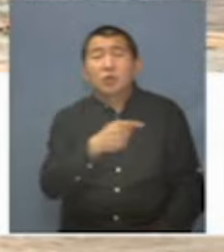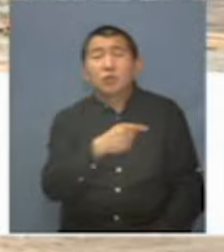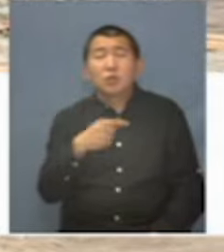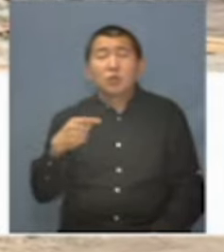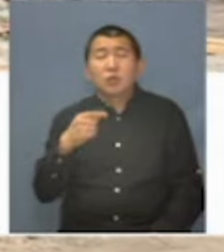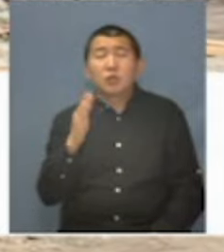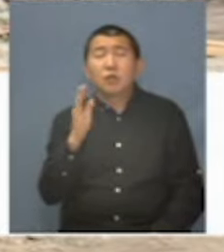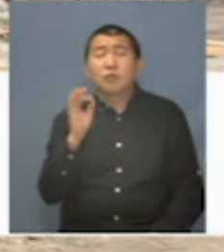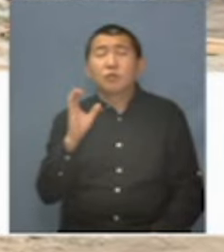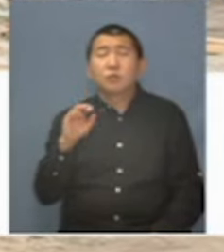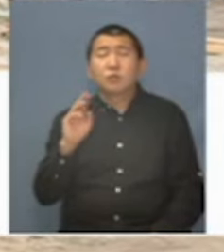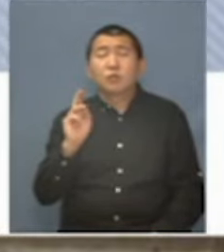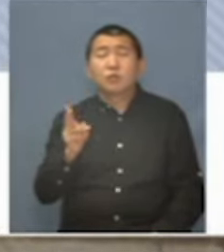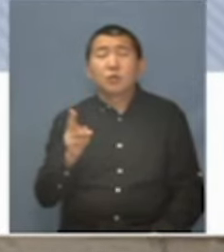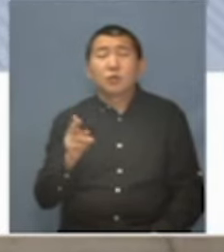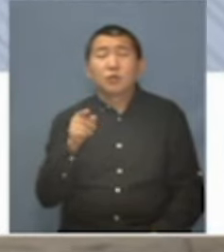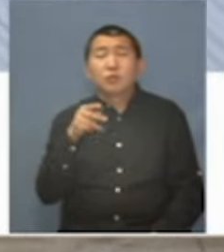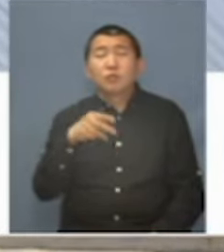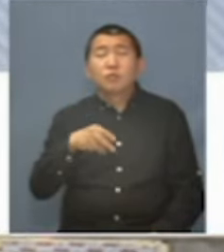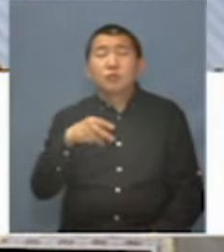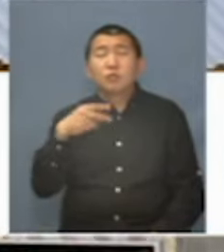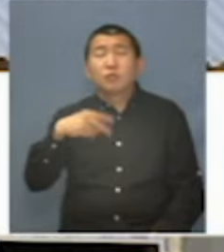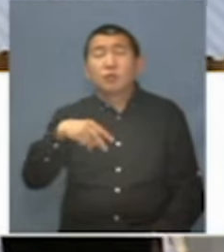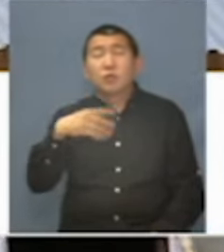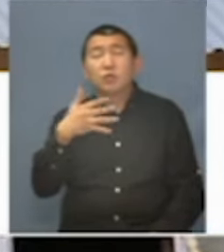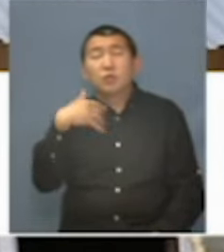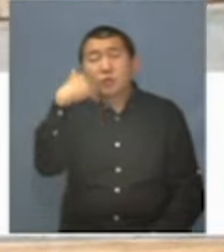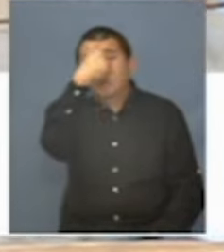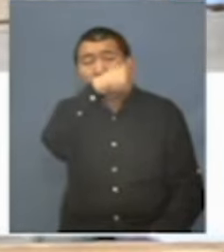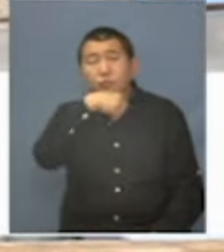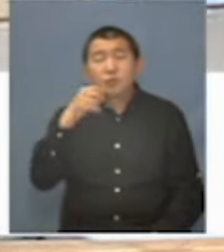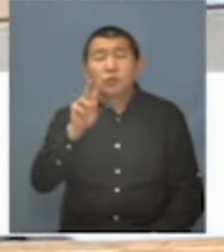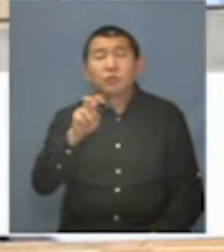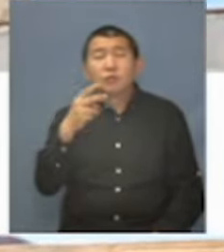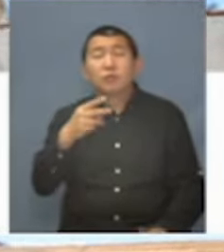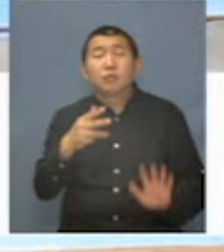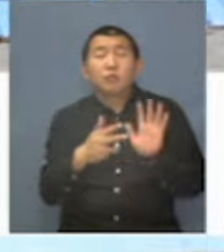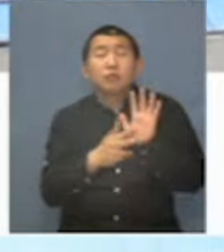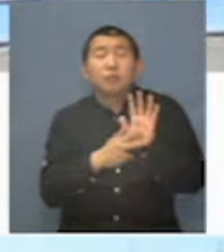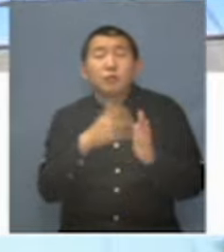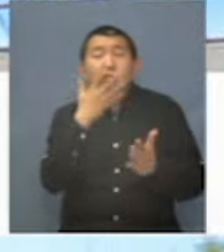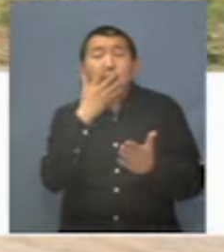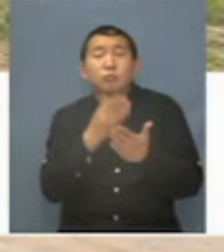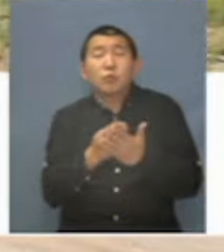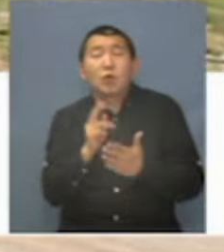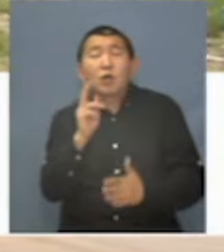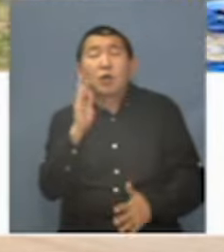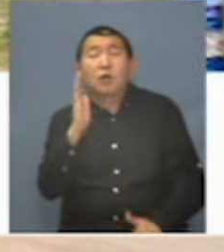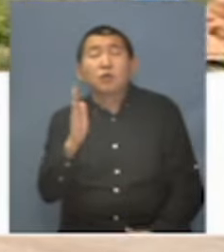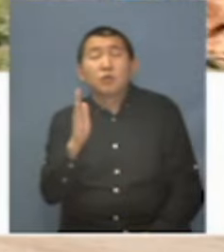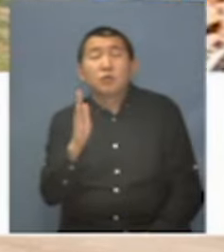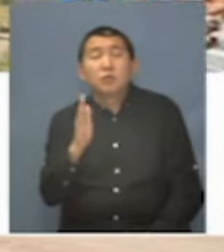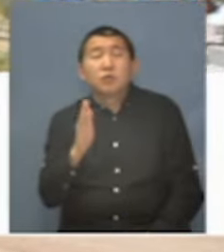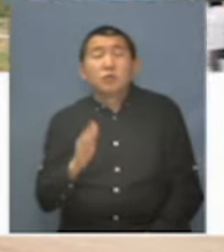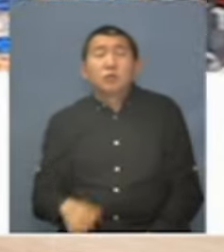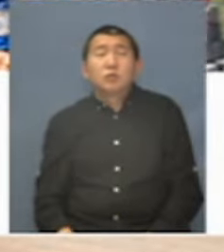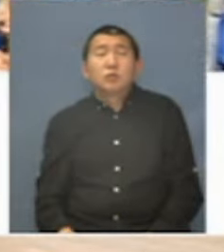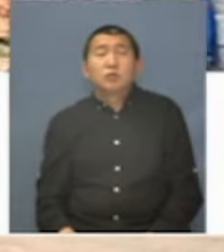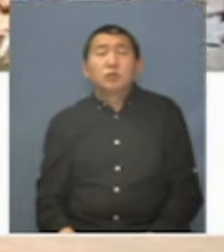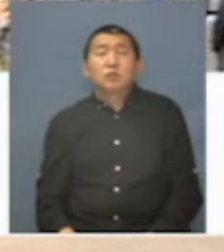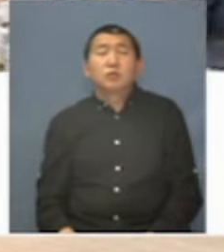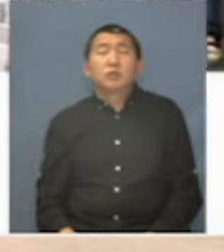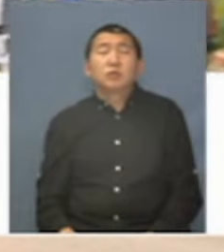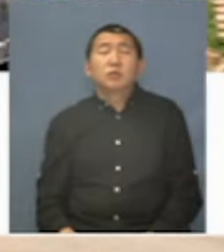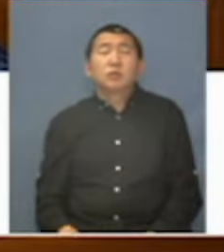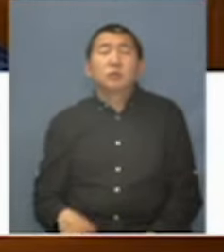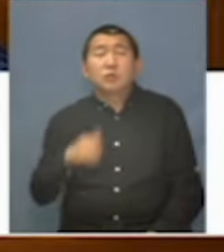Восток». Кроме того, начиная с 2025 года 228 собственников квартир, аварийных и ветхих домов получат новое